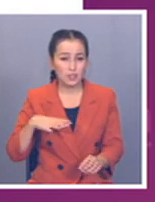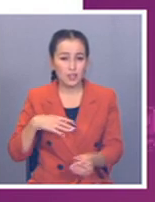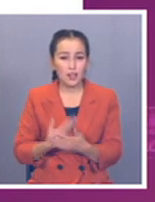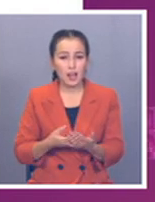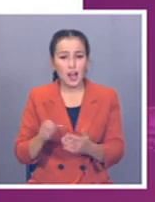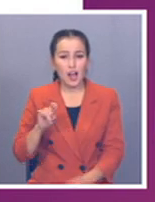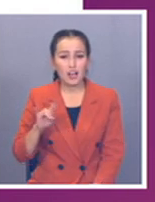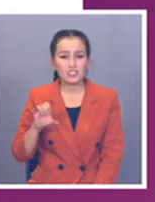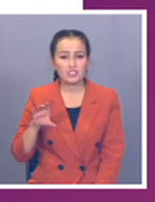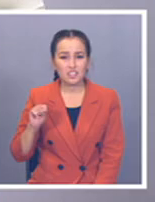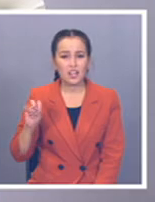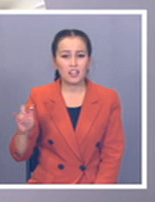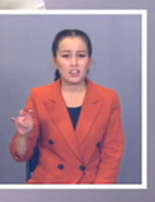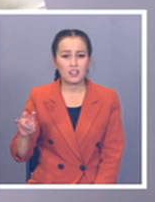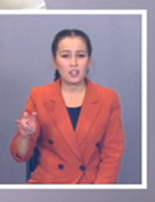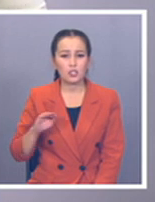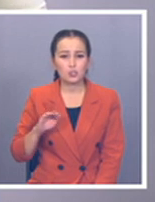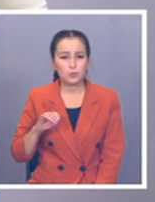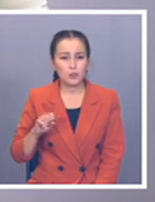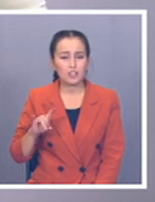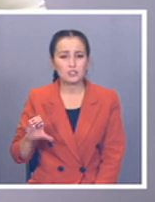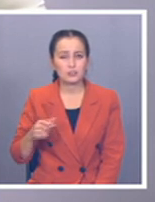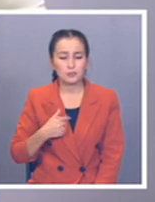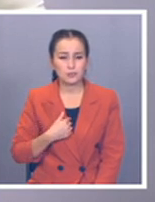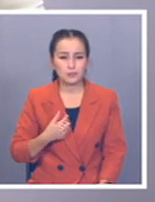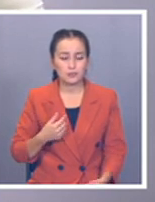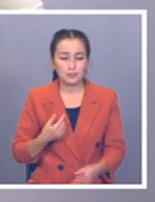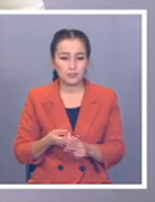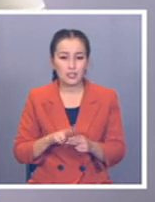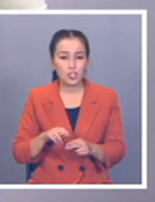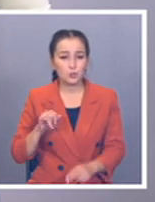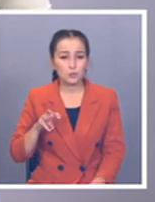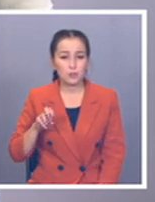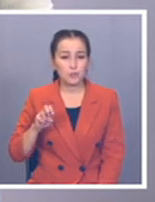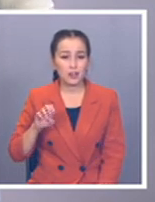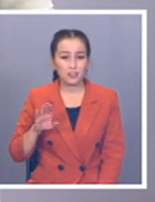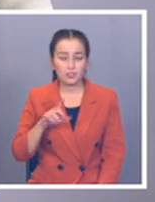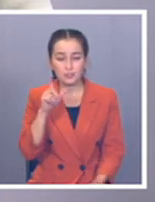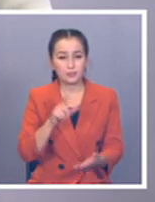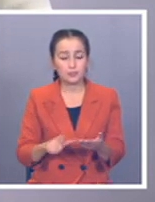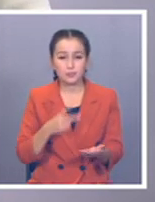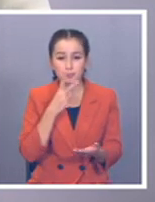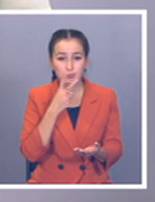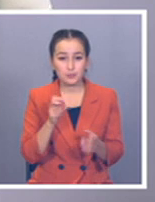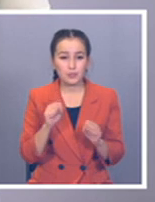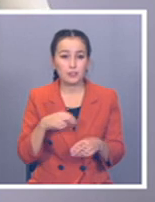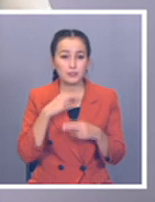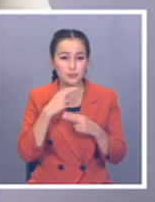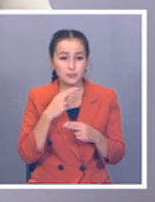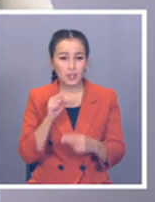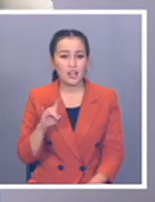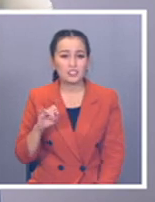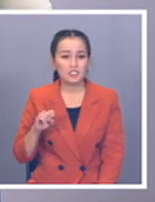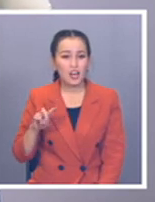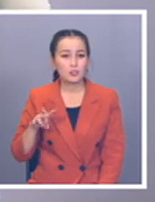арыстанмын, жолбарыспын, және оны Мағжан Жұмабаевтың мына өлеңінен де байқауға болады.